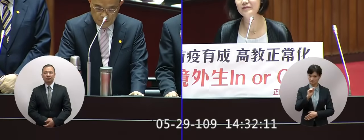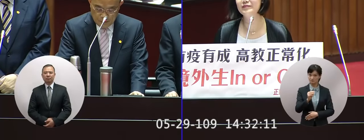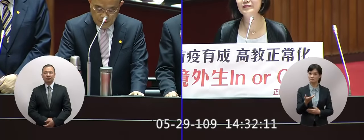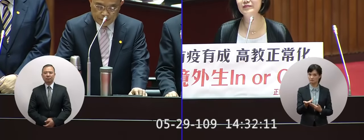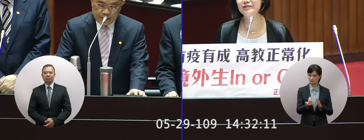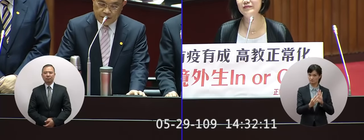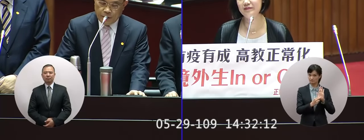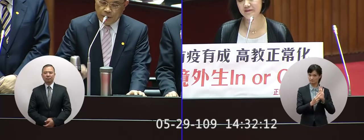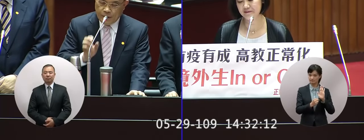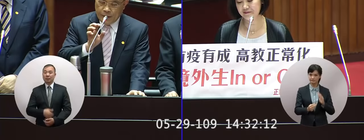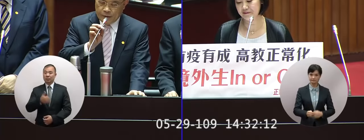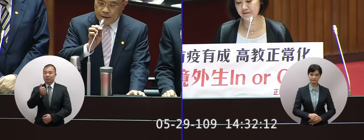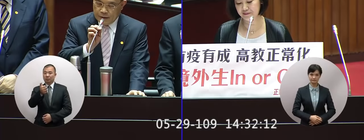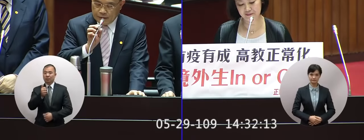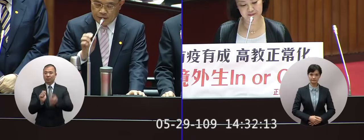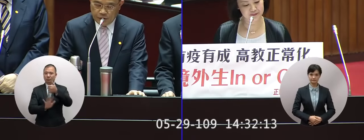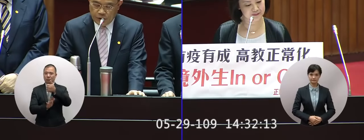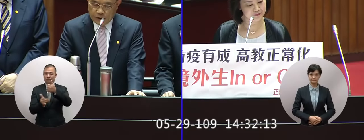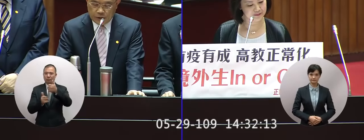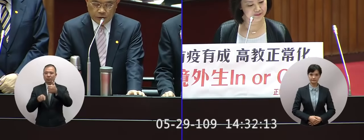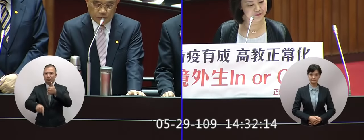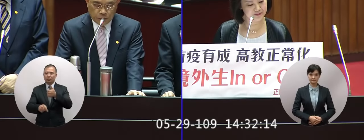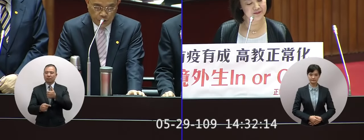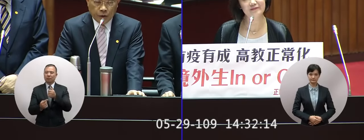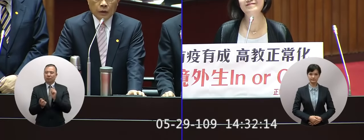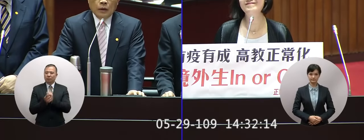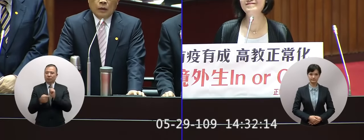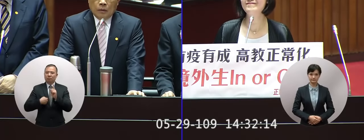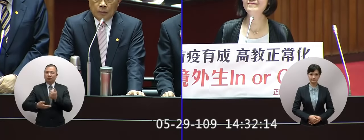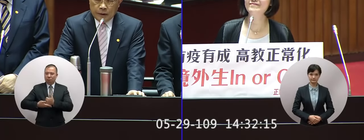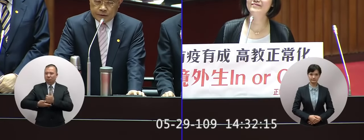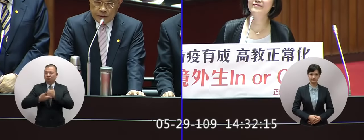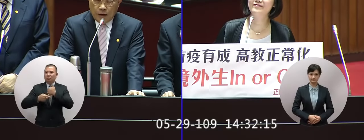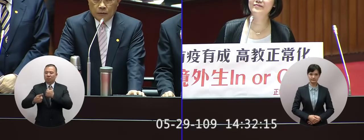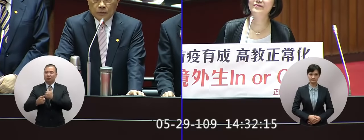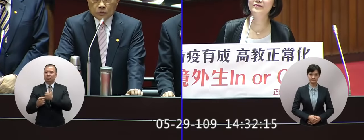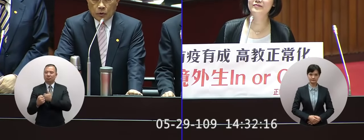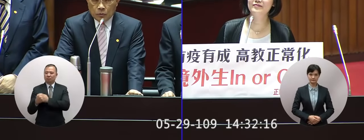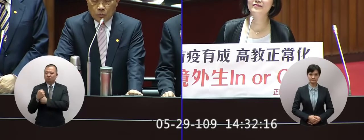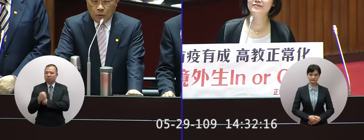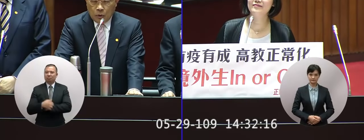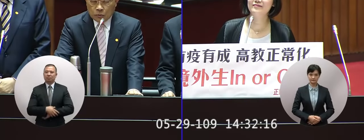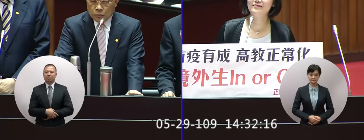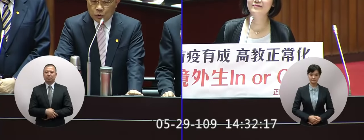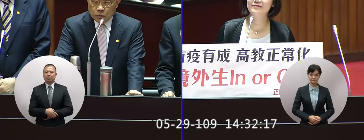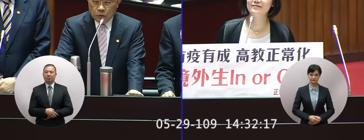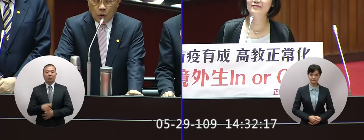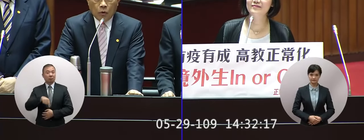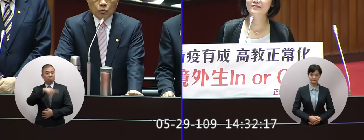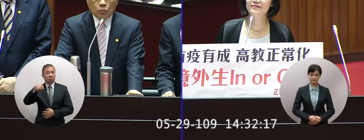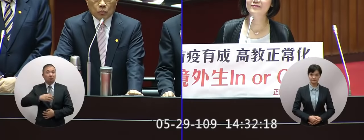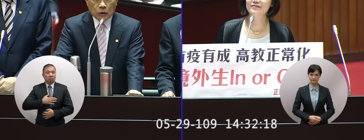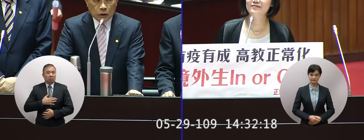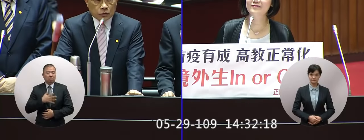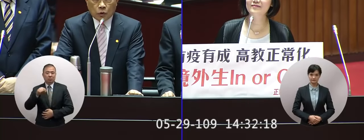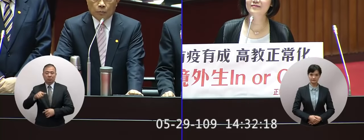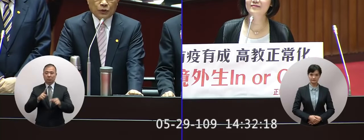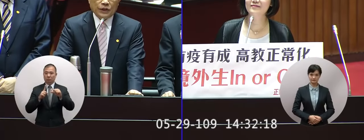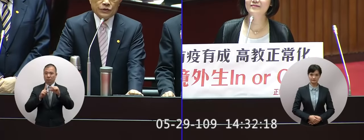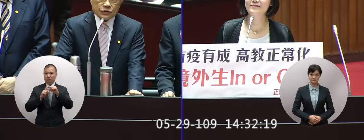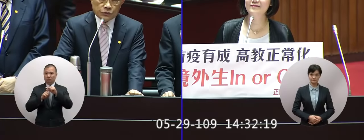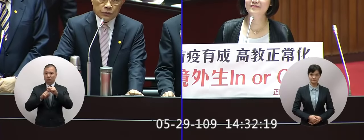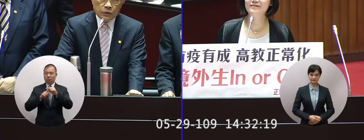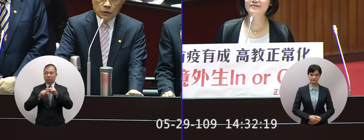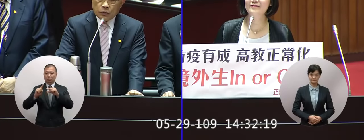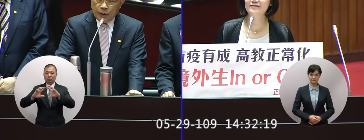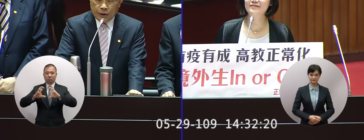长请。 谢谢委员的肯定跟鼓励。我们知道中国文攻武吓从